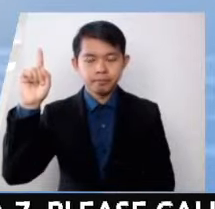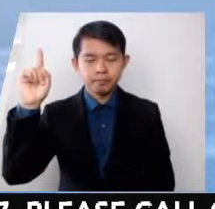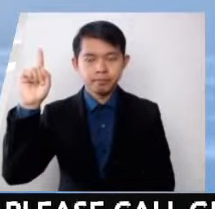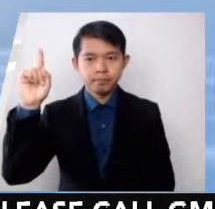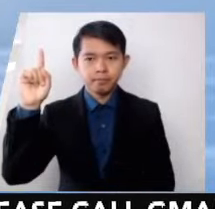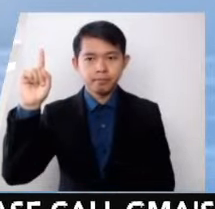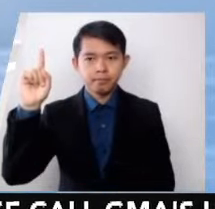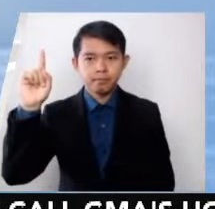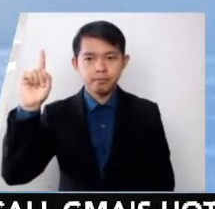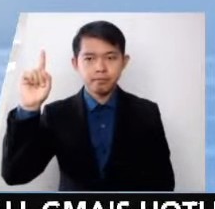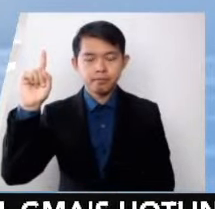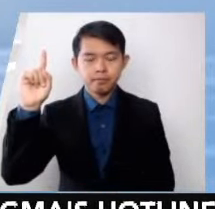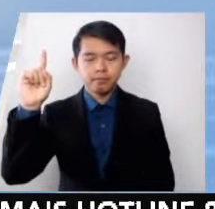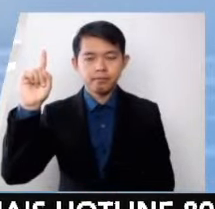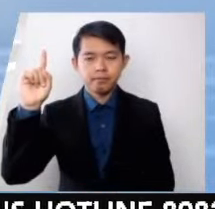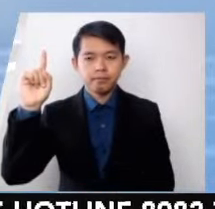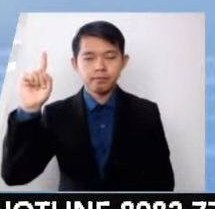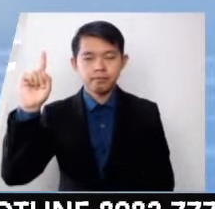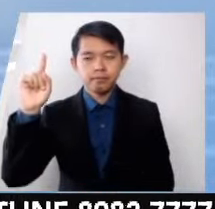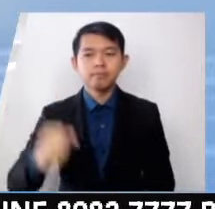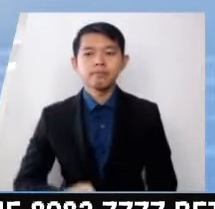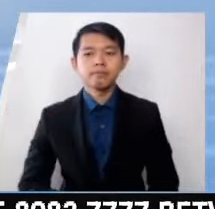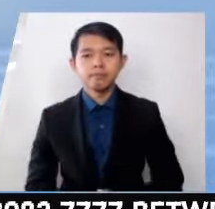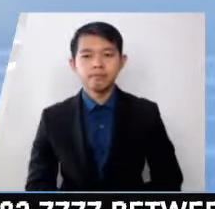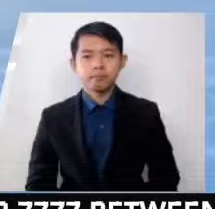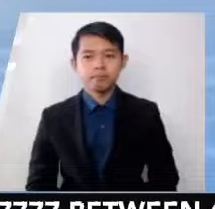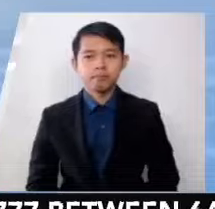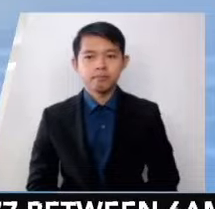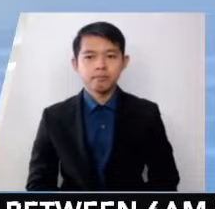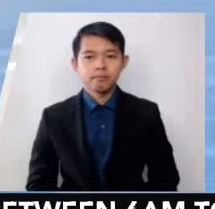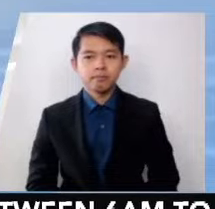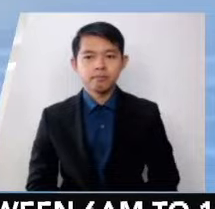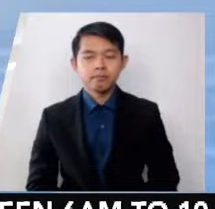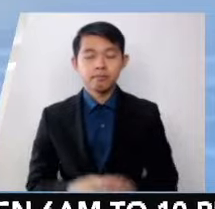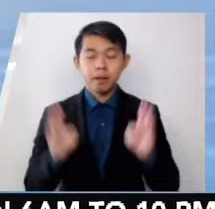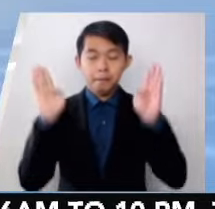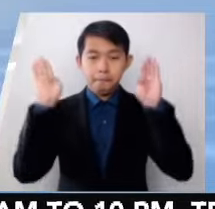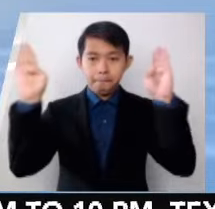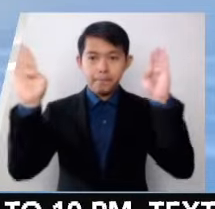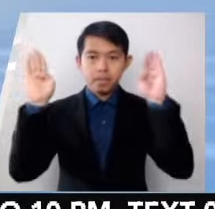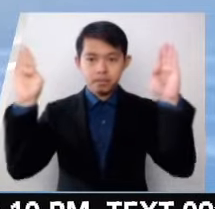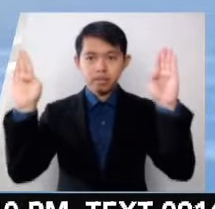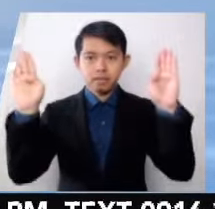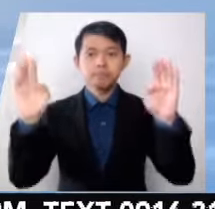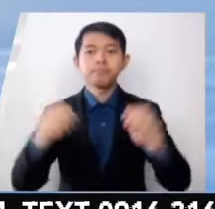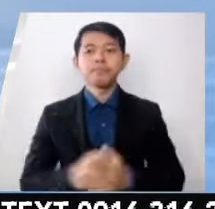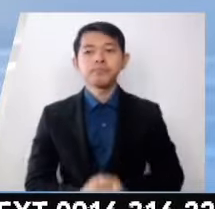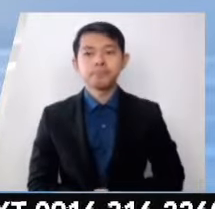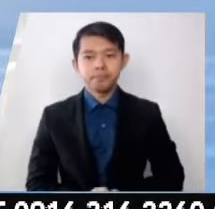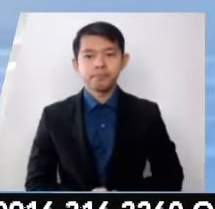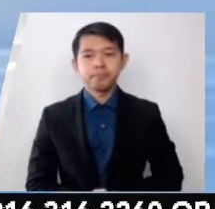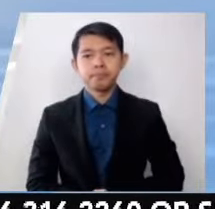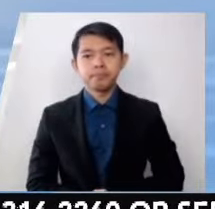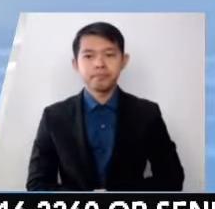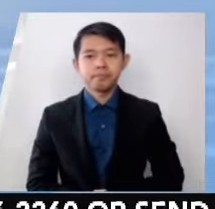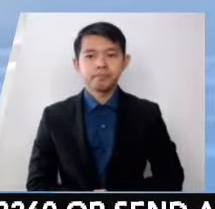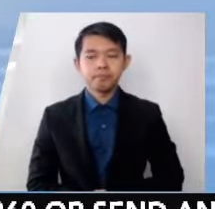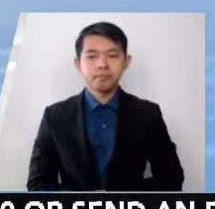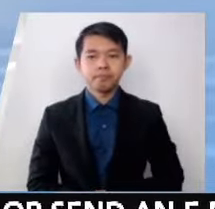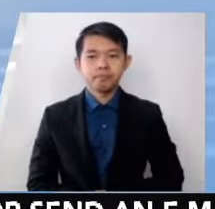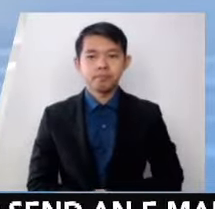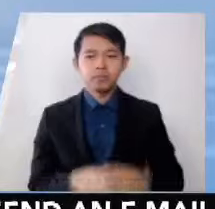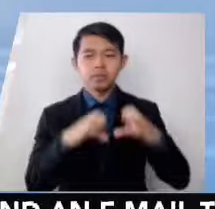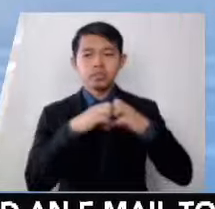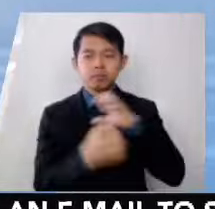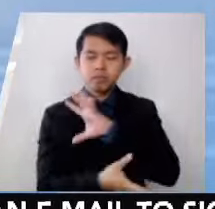Habang preschool hanggang senior high school lamang ang walang pasok sa Benguet Province. Susubukan ng GMA Integrated News na ihatid ang